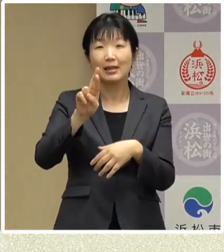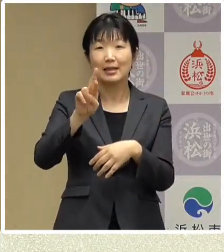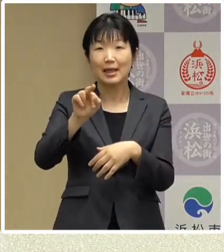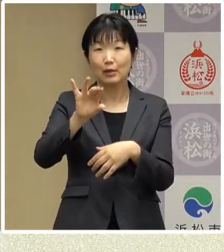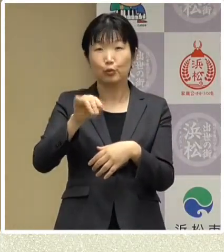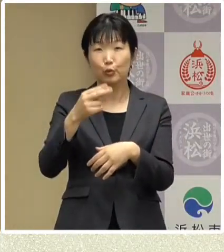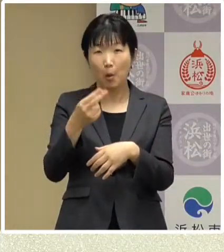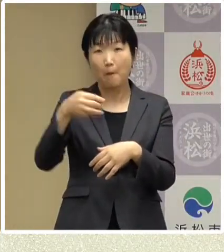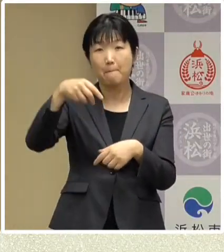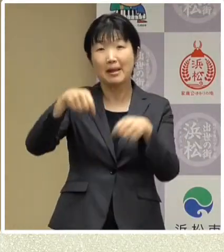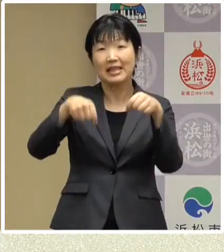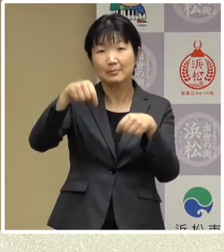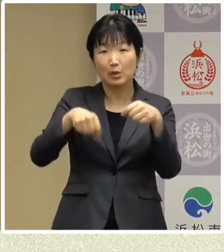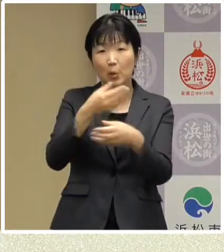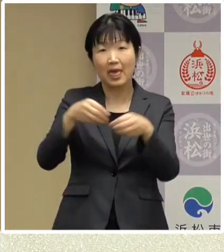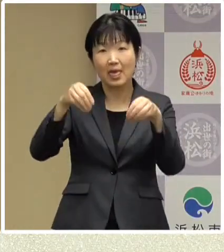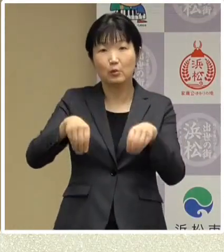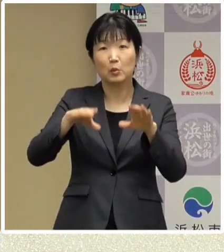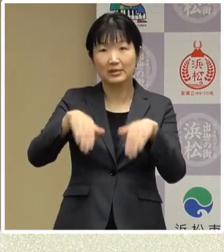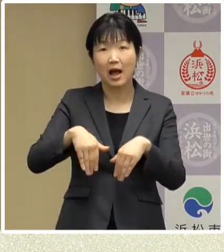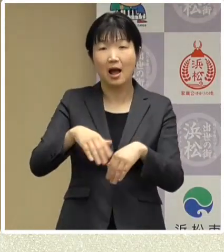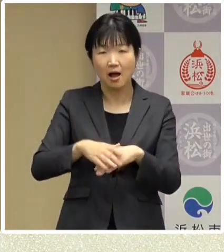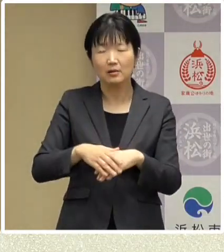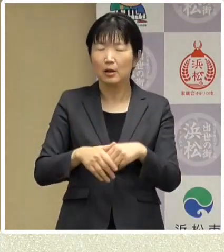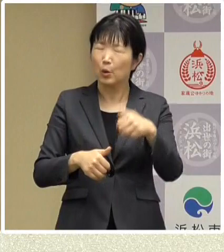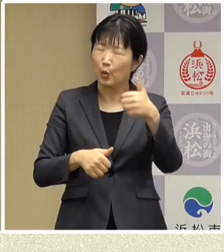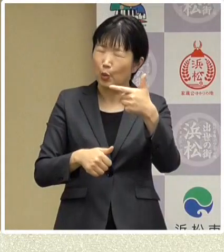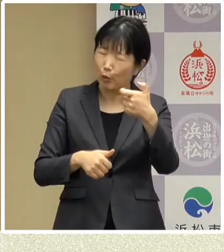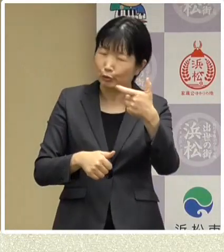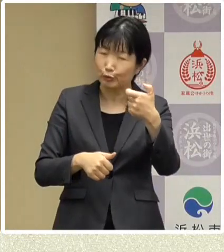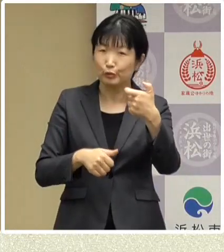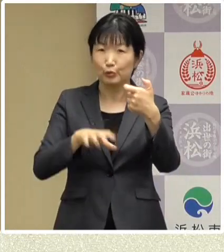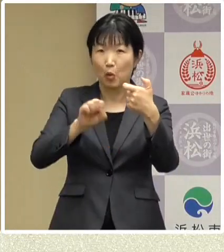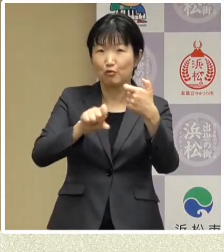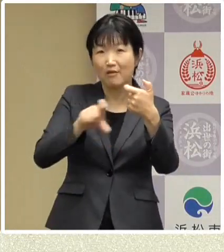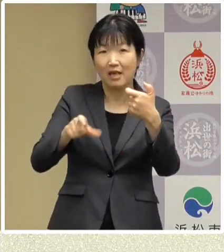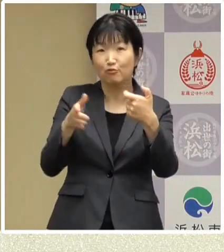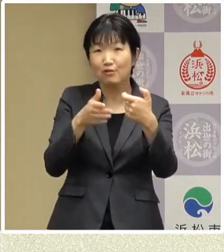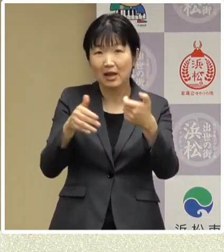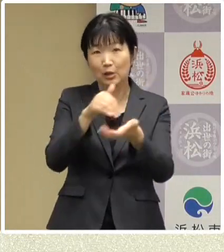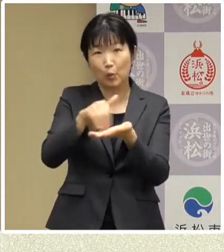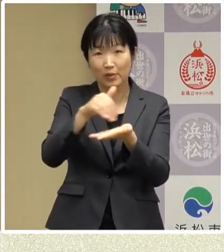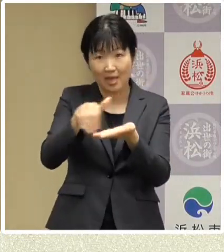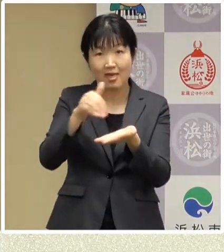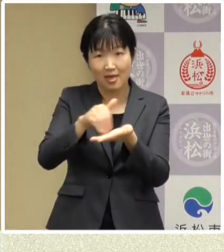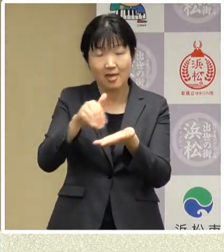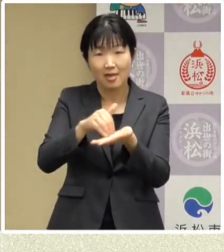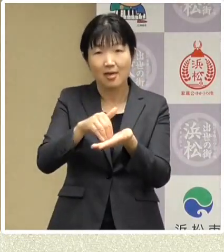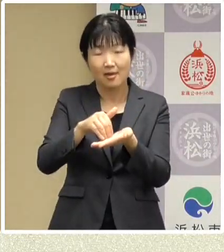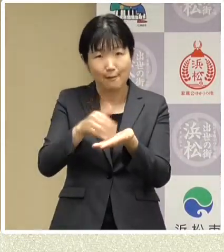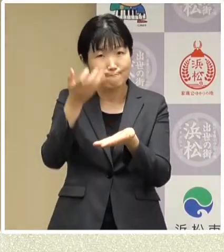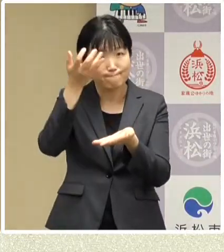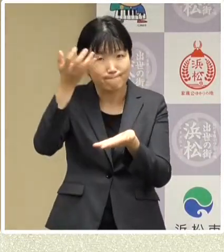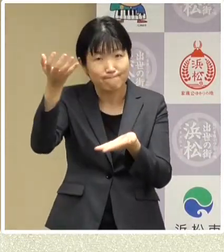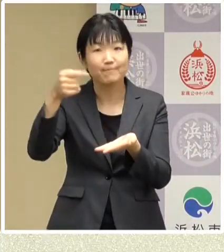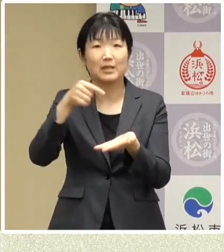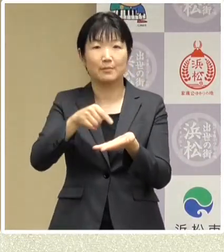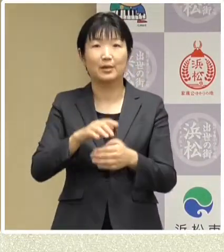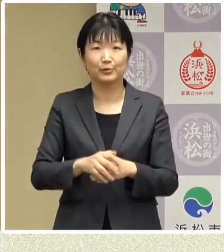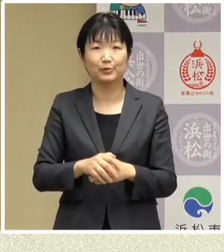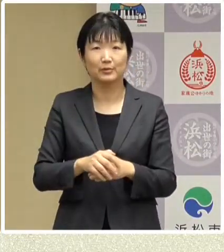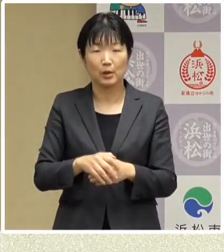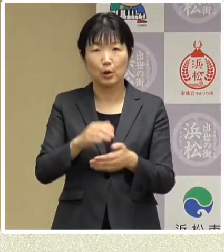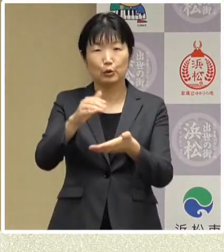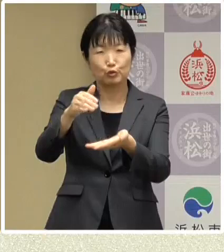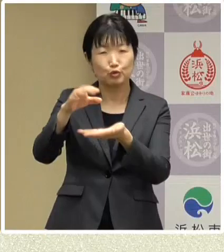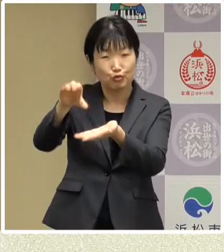しましたが、おおむね60億円規模で、標準事業費を想定してございますので、その分についての、収